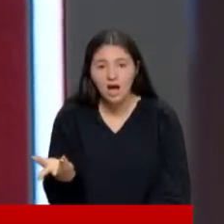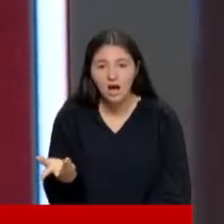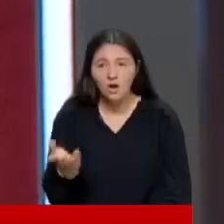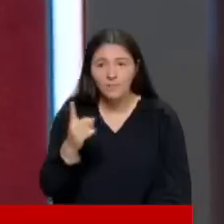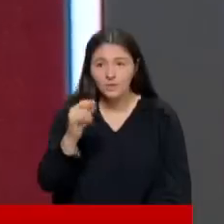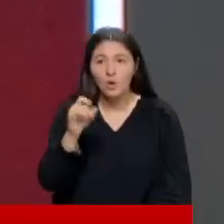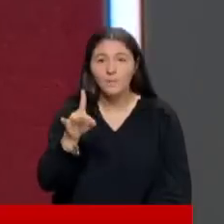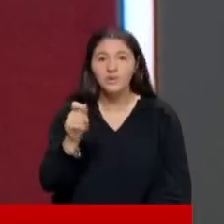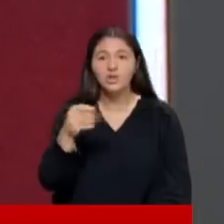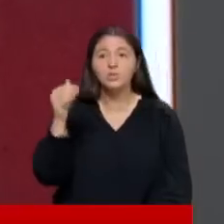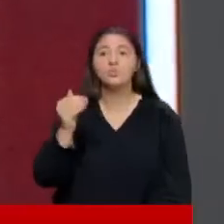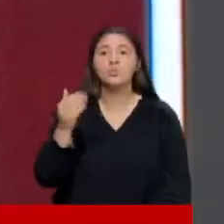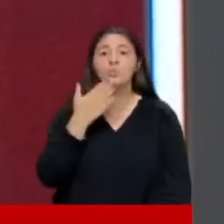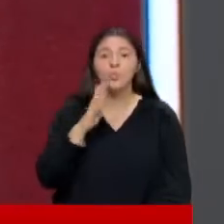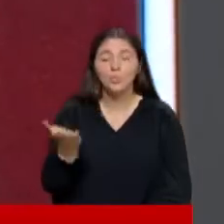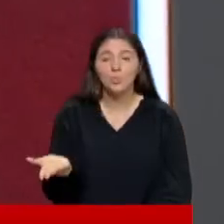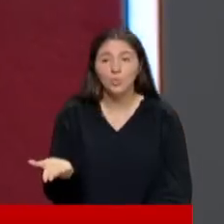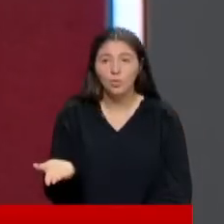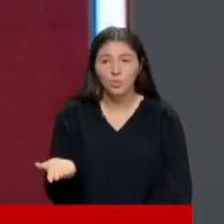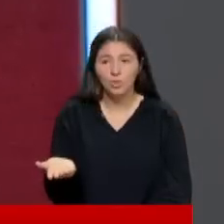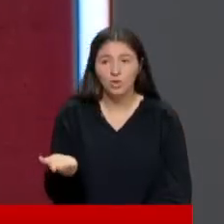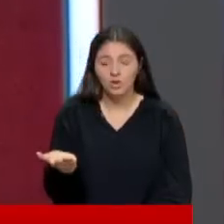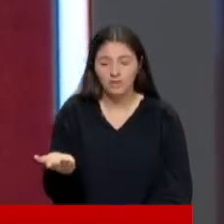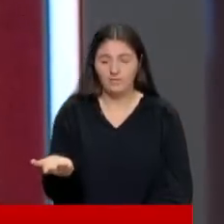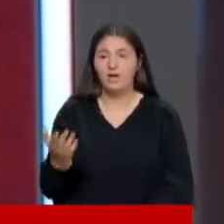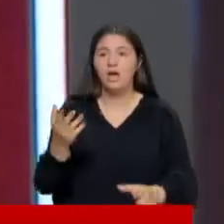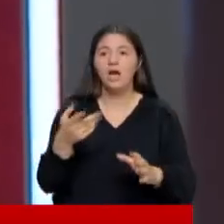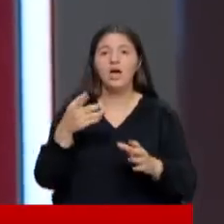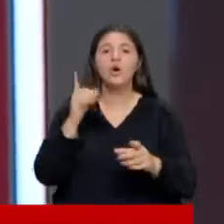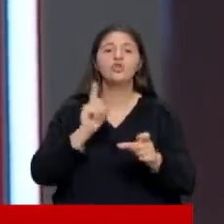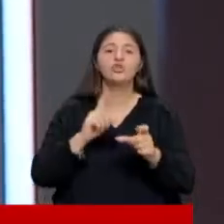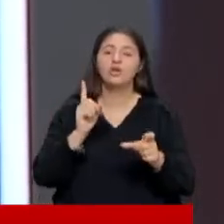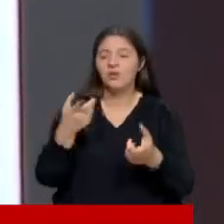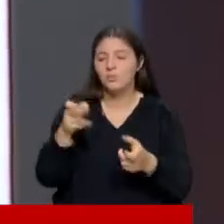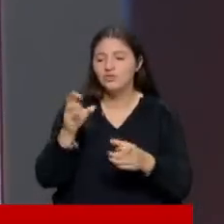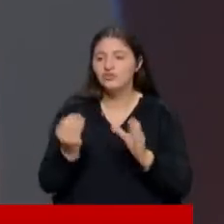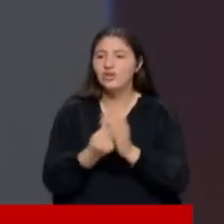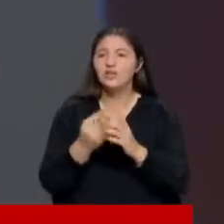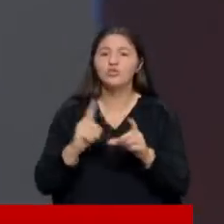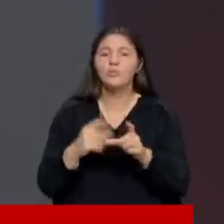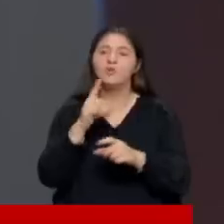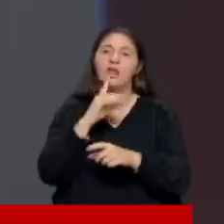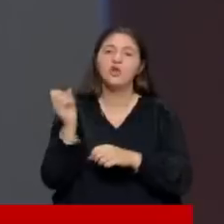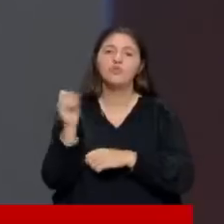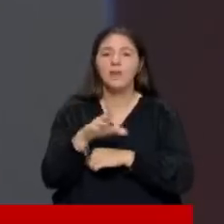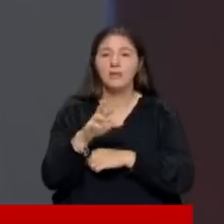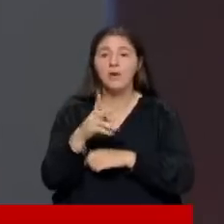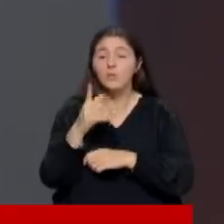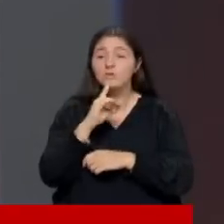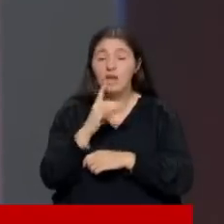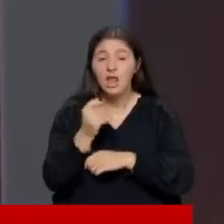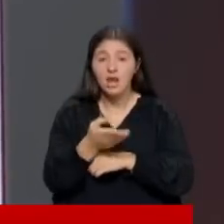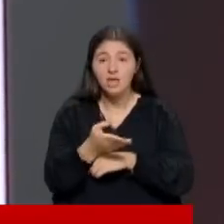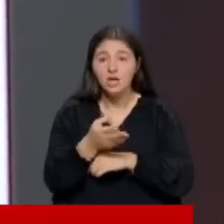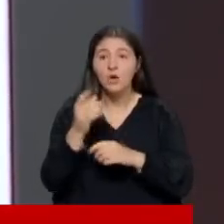kilosu 15 liradan aşağı düşmedi ve kelek çıkarsa Çöpe atıyorsun 150 liranın da Çöpe atıyorsun Halbuki o 150